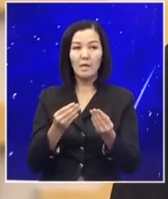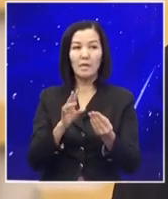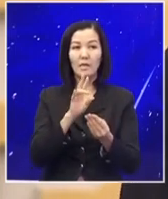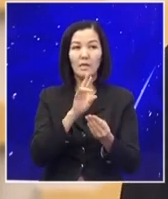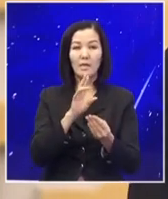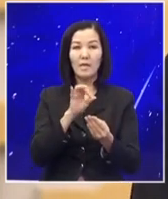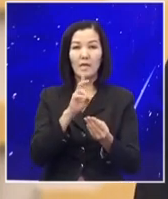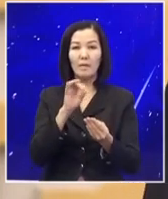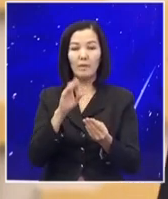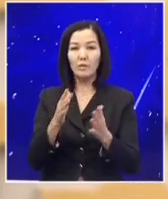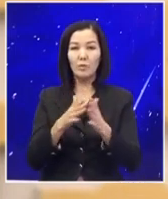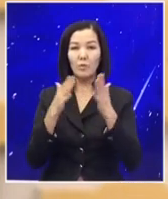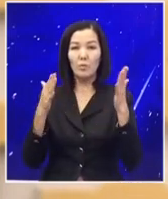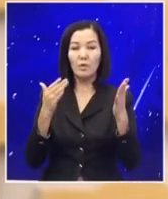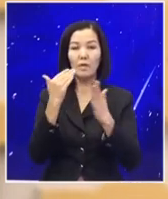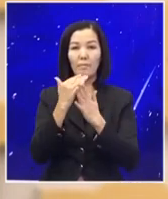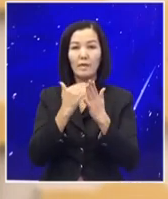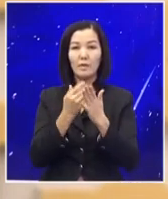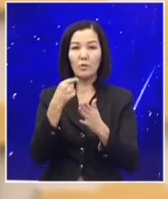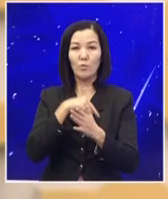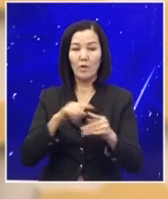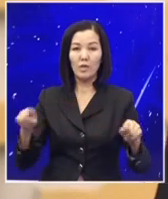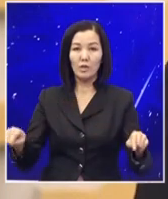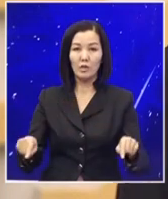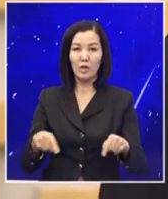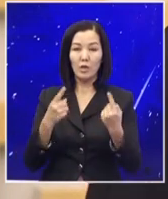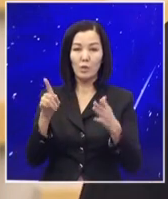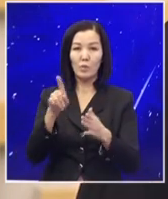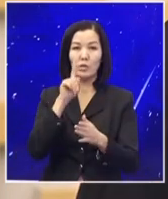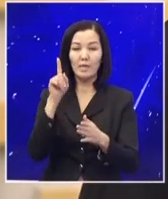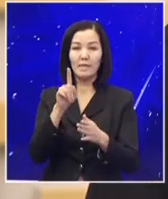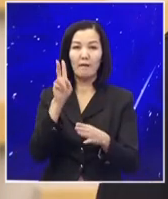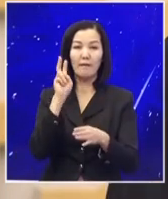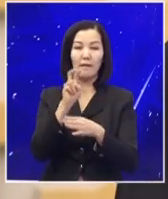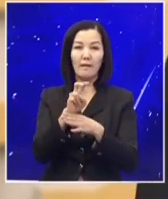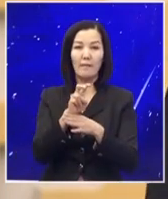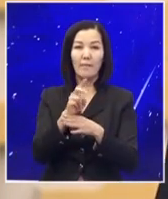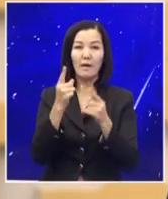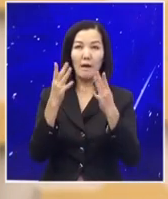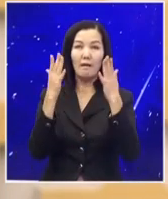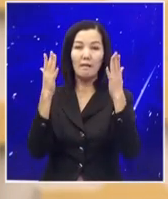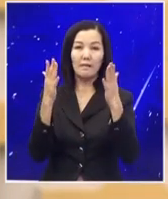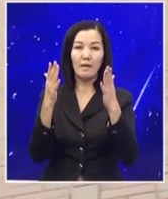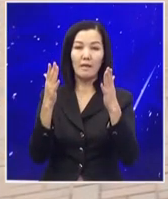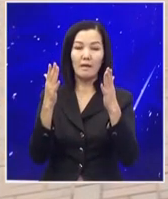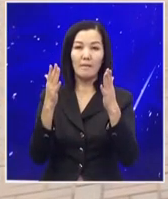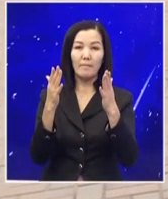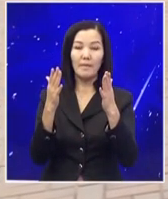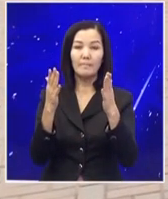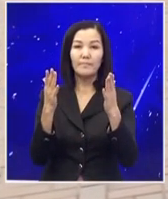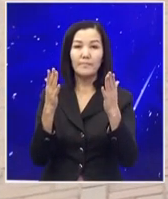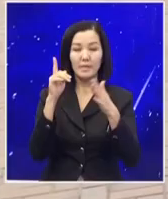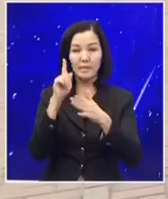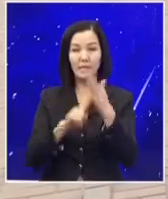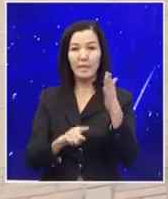елбасының үлкен бағдарламасының арқасында рухани жаңғыру, жастар келіп осы жерде Алла Тағалаға жақын болады. Қазір